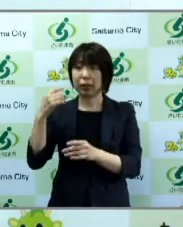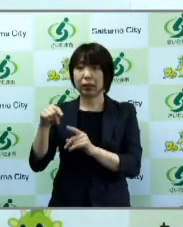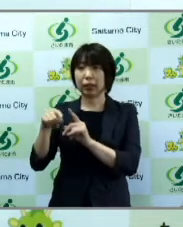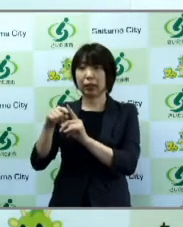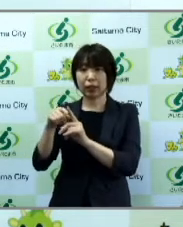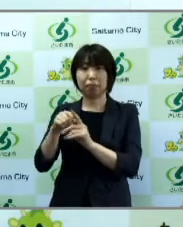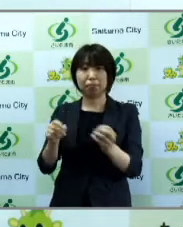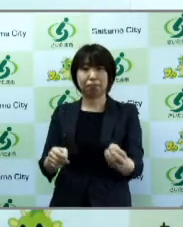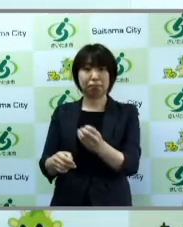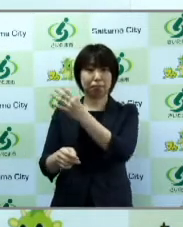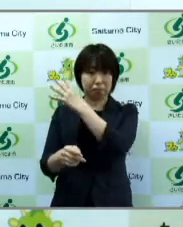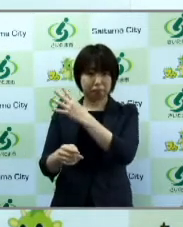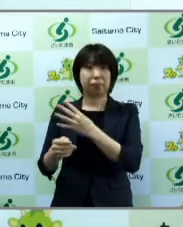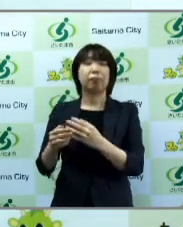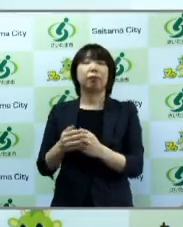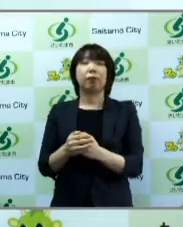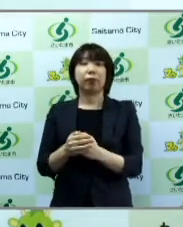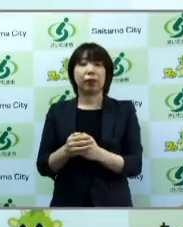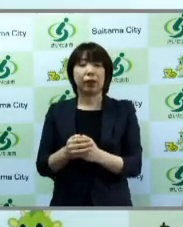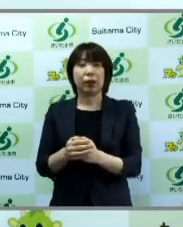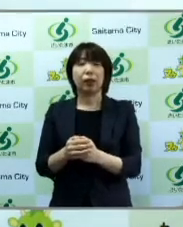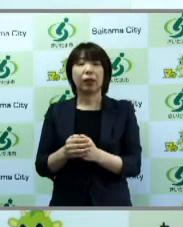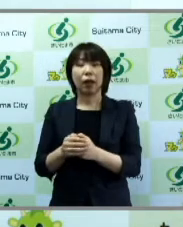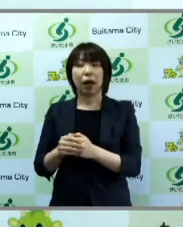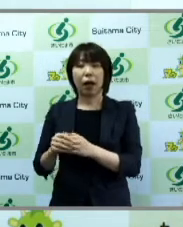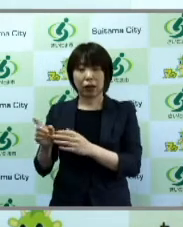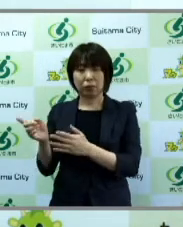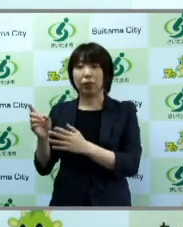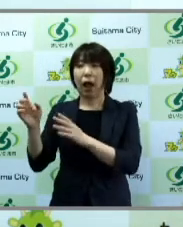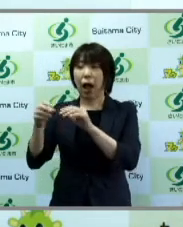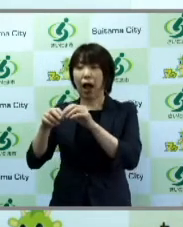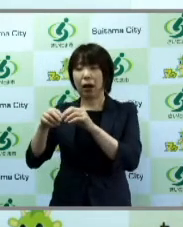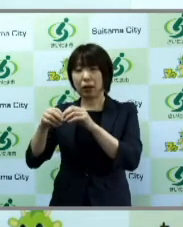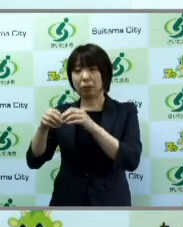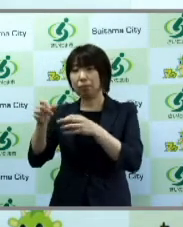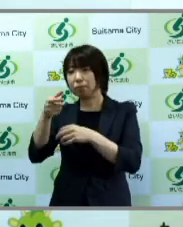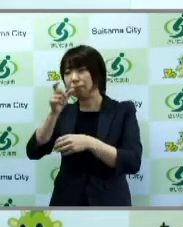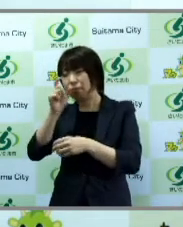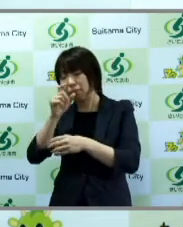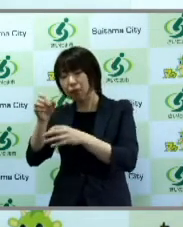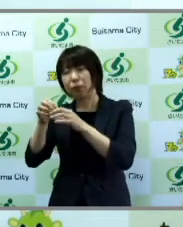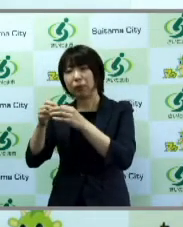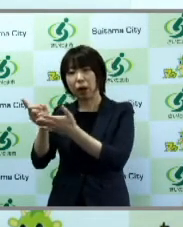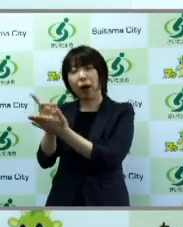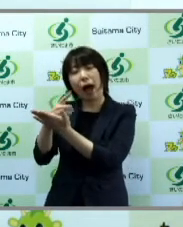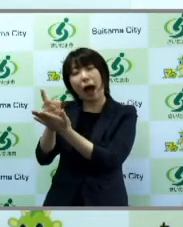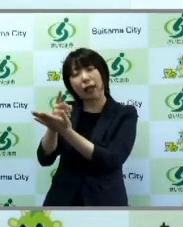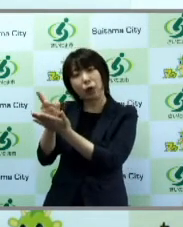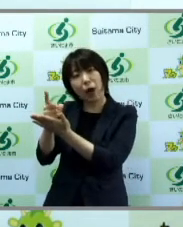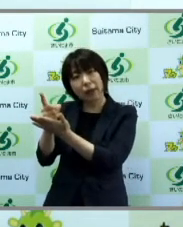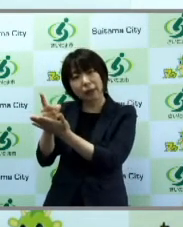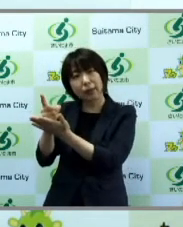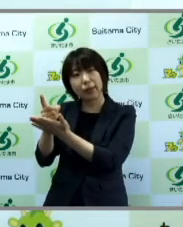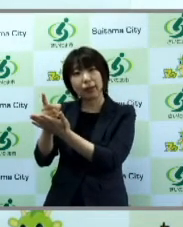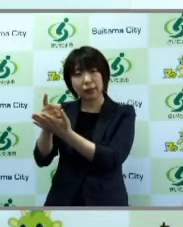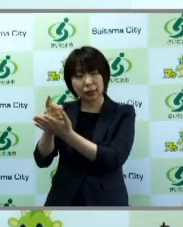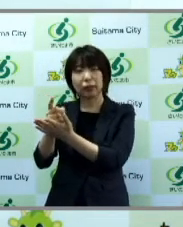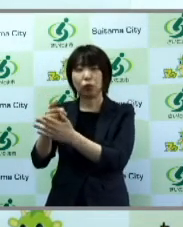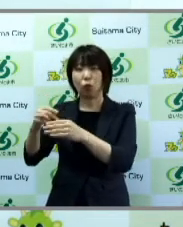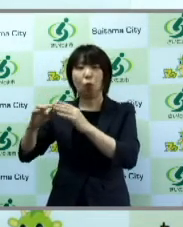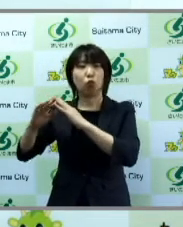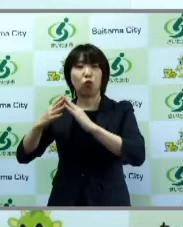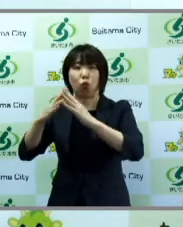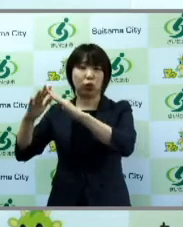業界のガイドラインに対応した取り組みをぜひしていただきたいということも書面等でお願いをしているところであり